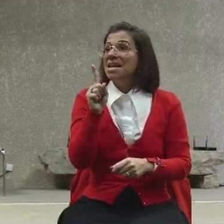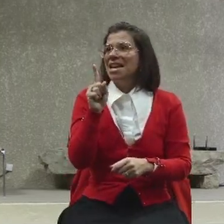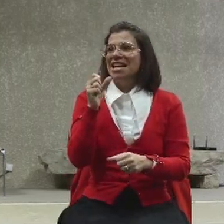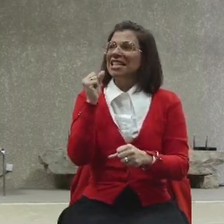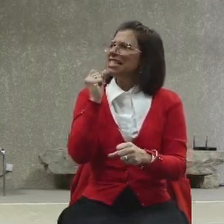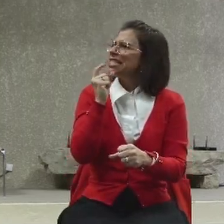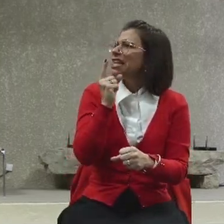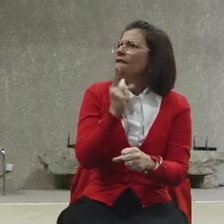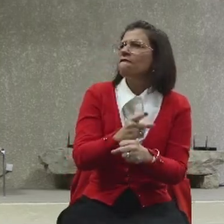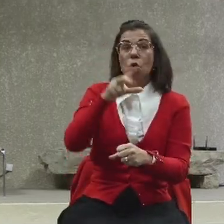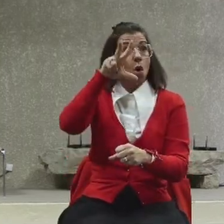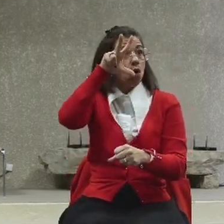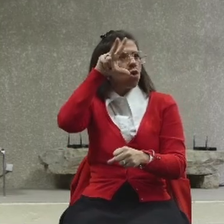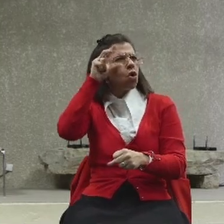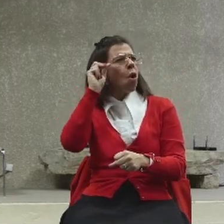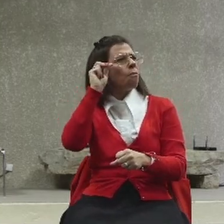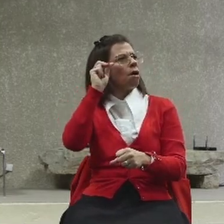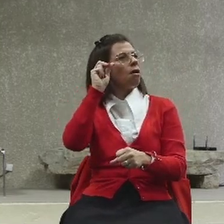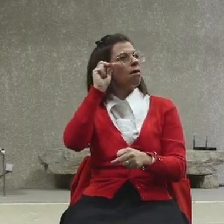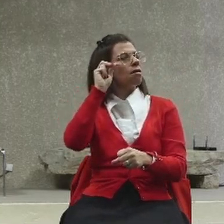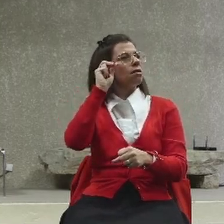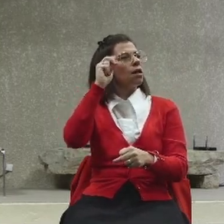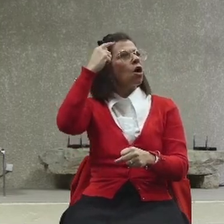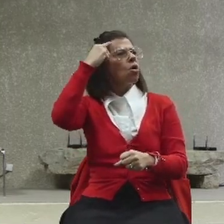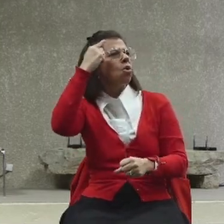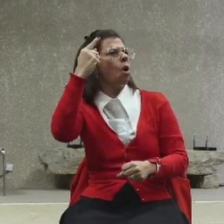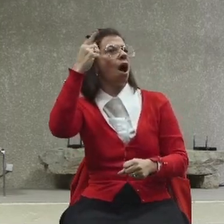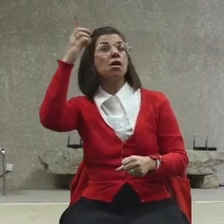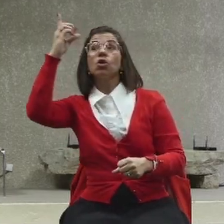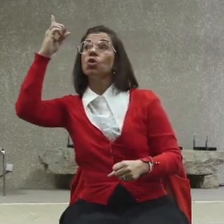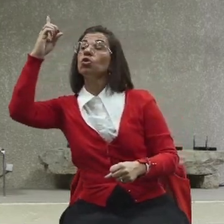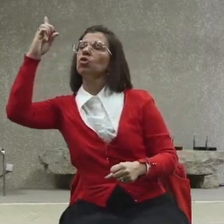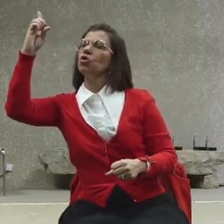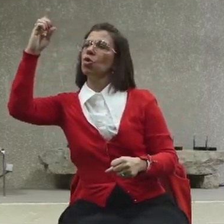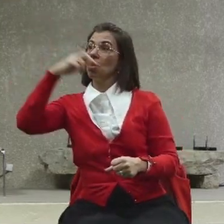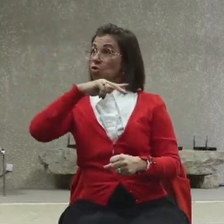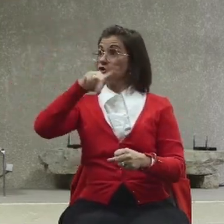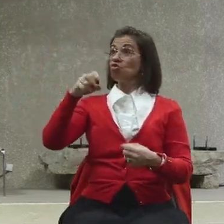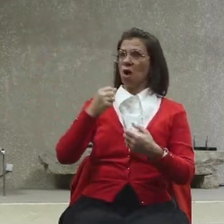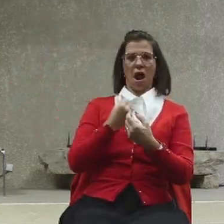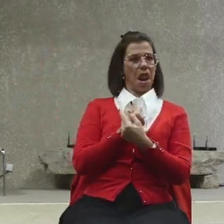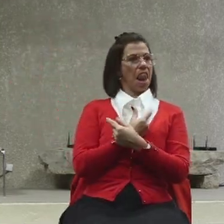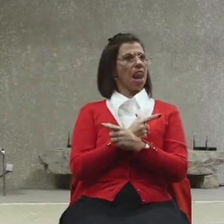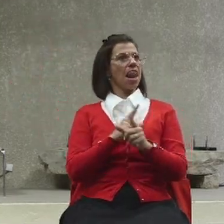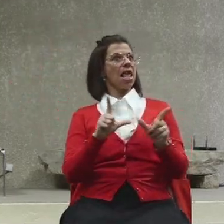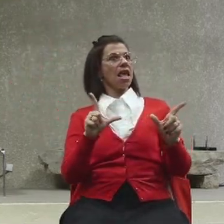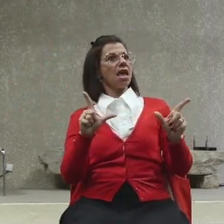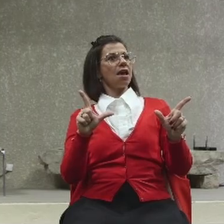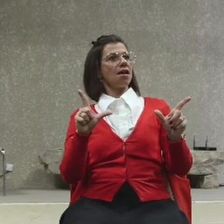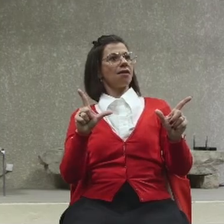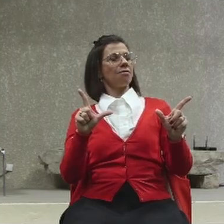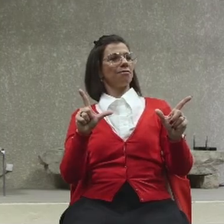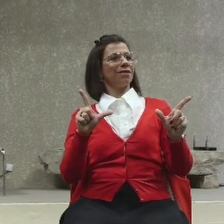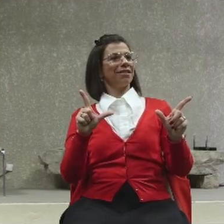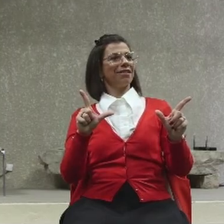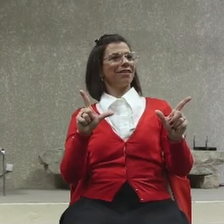nouvelle nature. Une nouvelle nature selon lui, dit Éphésiens 4, 24.